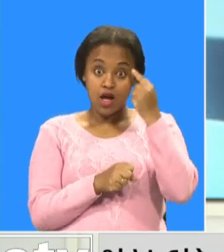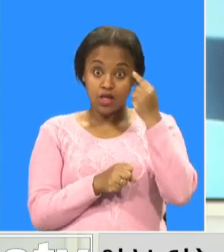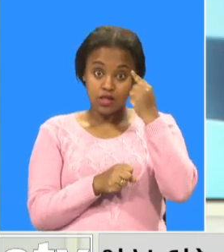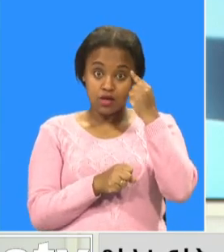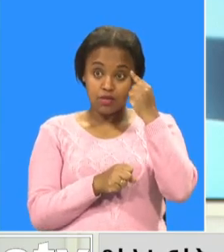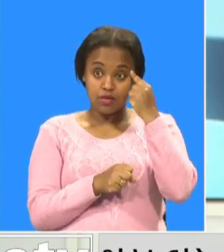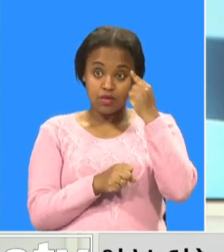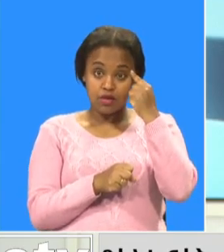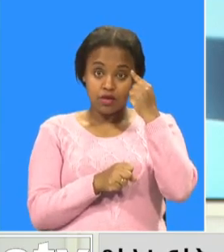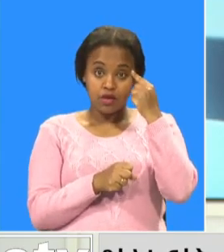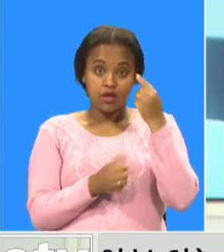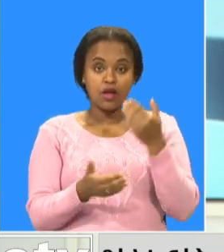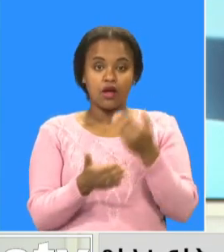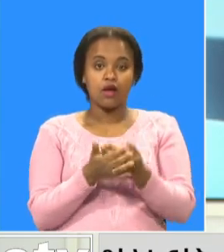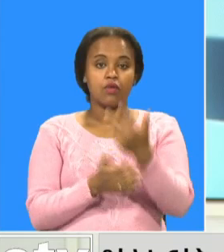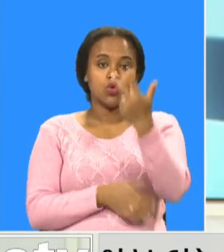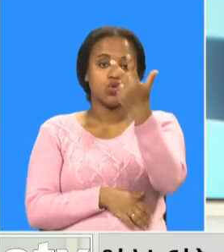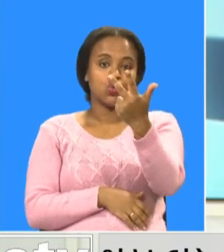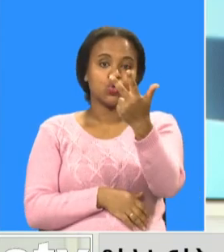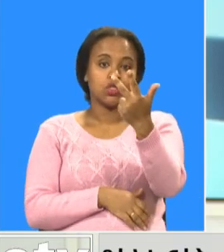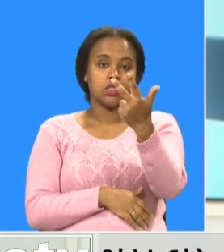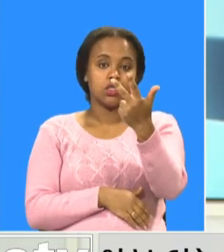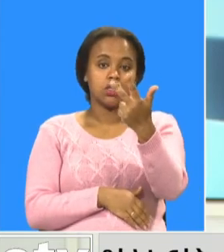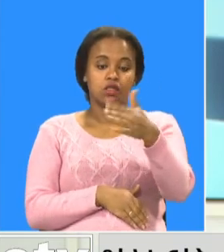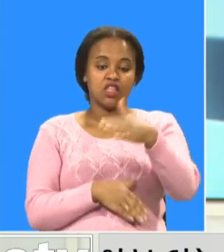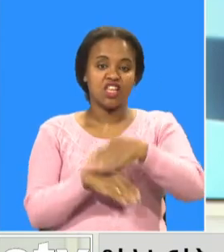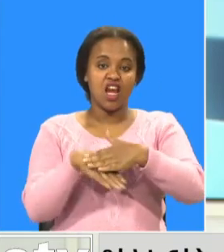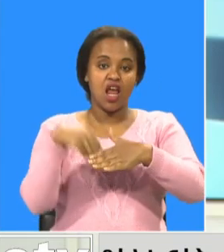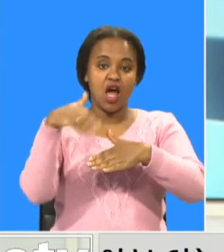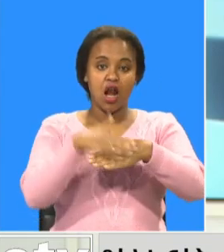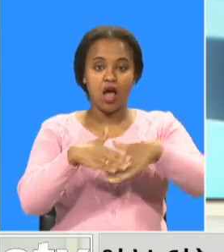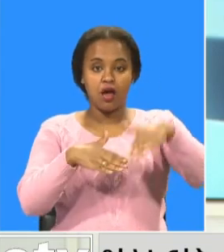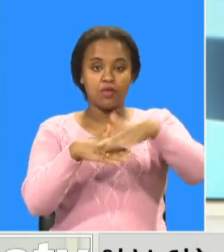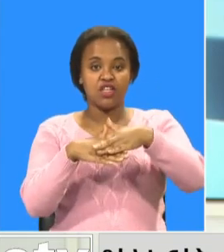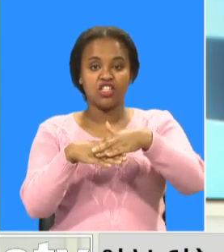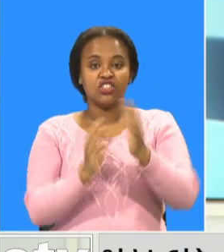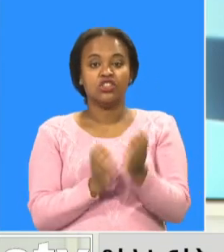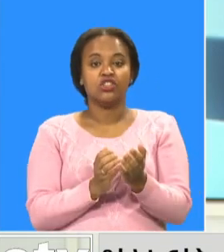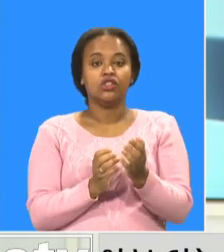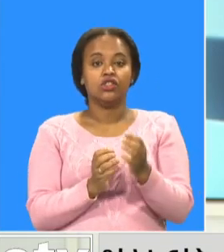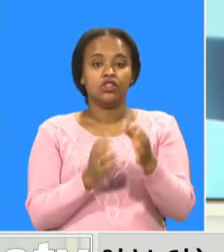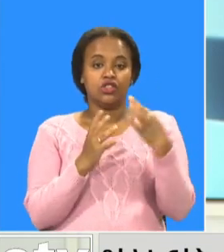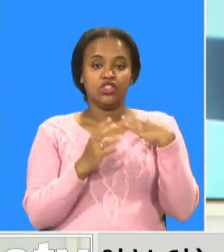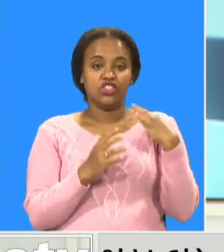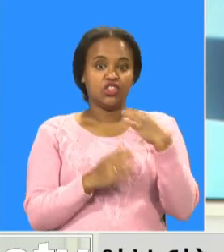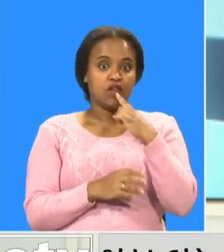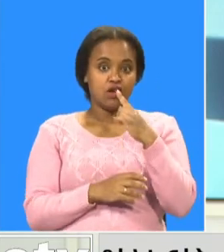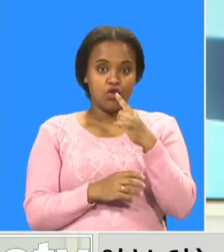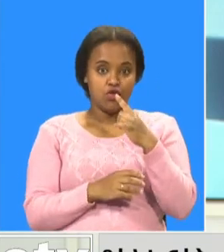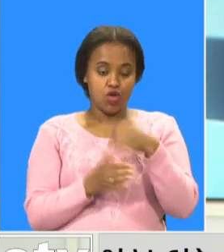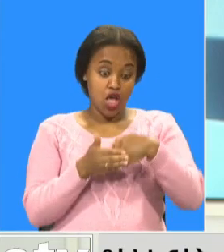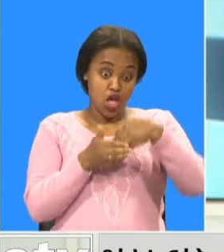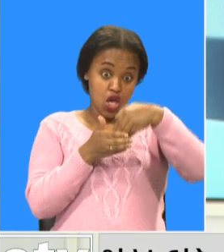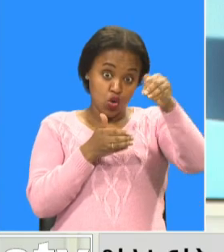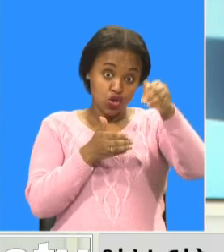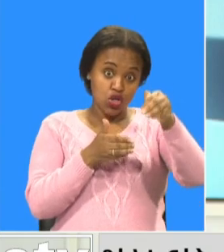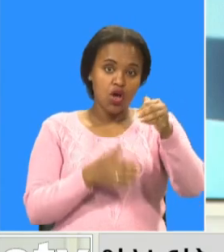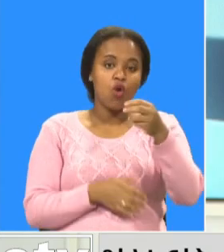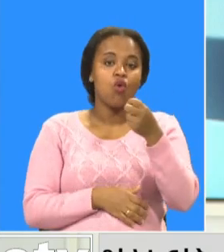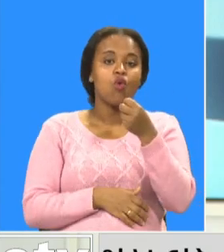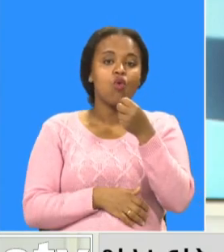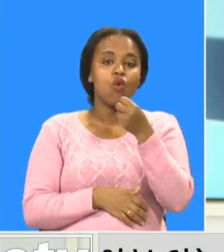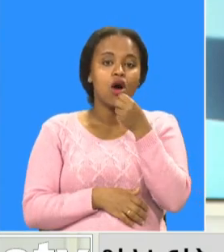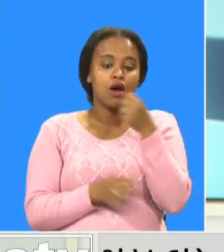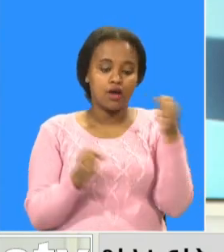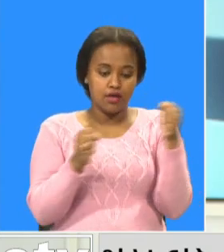የቀረበው በሶስት ሌየር ነው፣ ሶስት ደረራራቢ ጨርቅ ማለት ነው። የውጨኛው ውሃን ወይም እርጥበትን